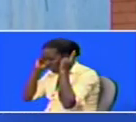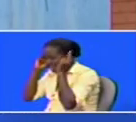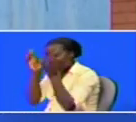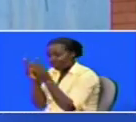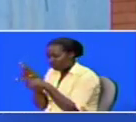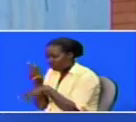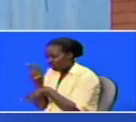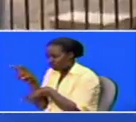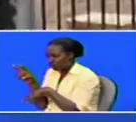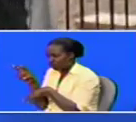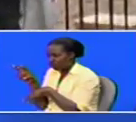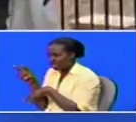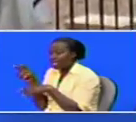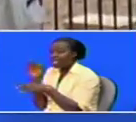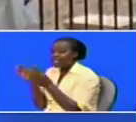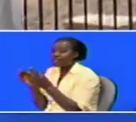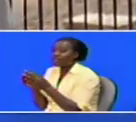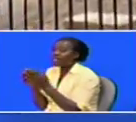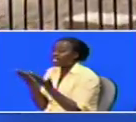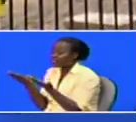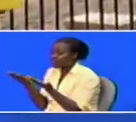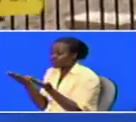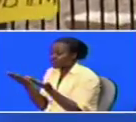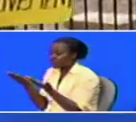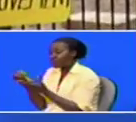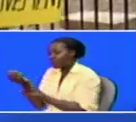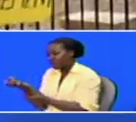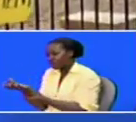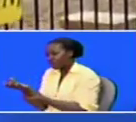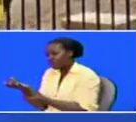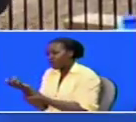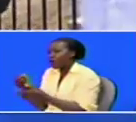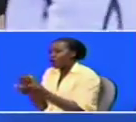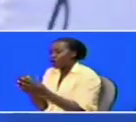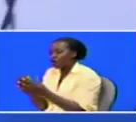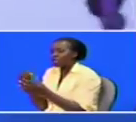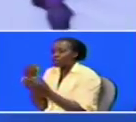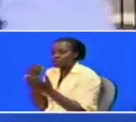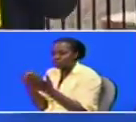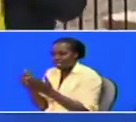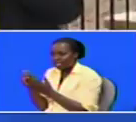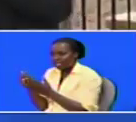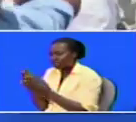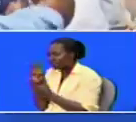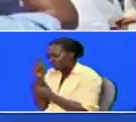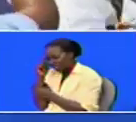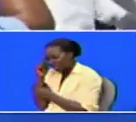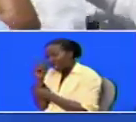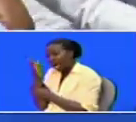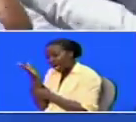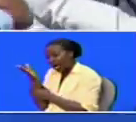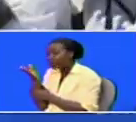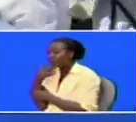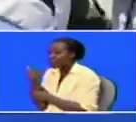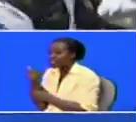ukiangalia, tuseme nikupatie kitabu hivi ukiangalie saizi. Ama nikakupa shilingi, utaiangalia vile unavyotaka wewe. Uweza